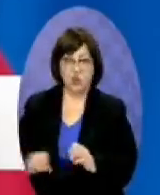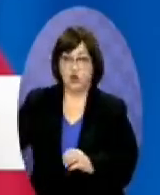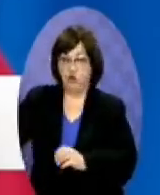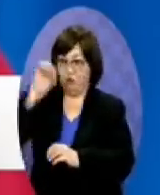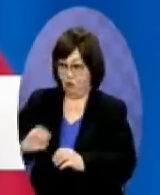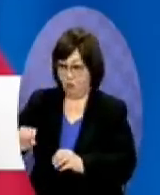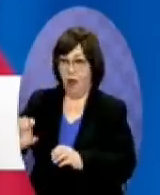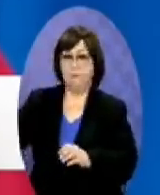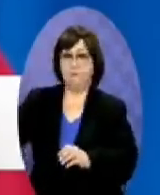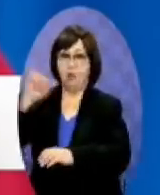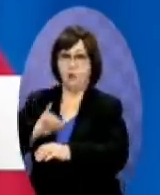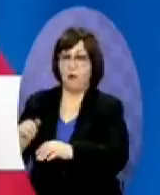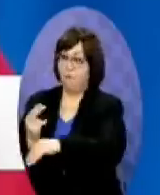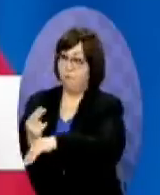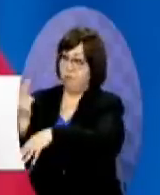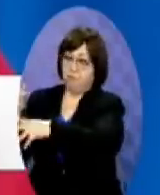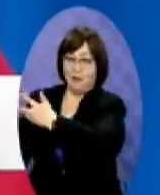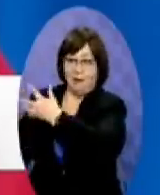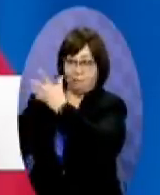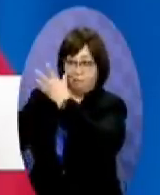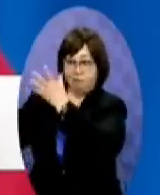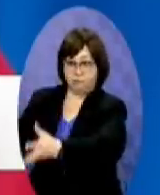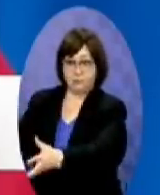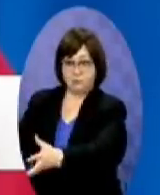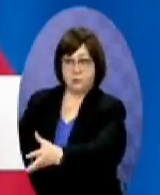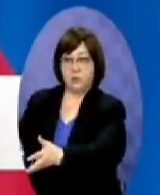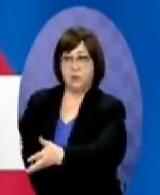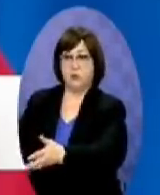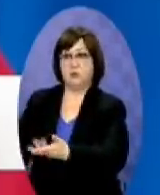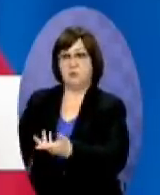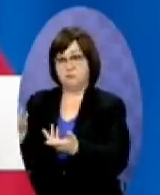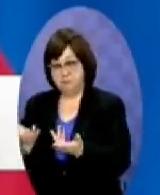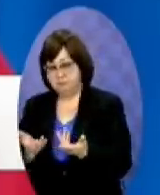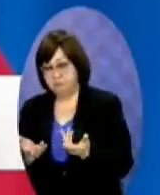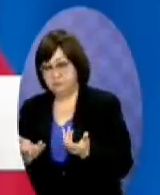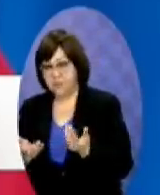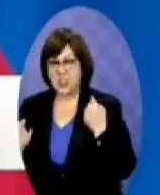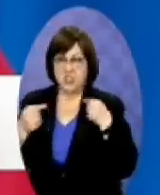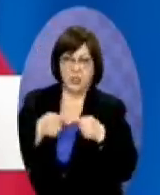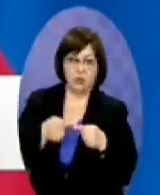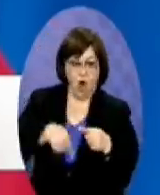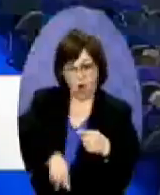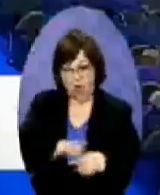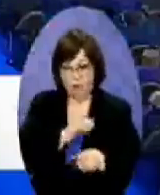пуужингийн эсрэг зэрэг армийн хүчин чадлаа шинчлэх төлөвлөгөөний нэг хэсэг юм аа.